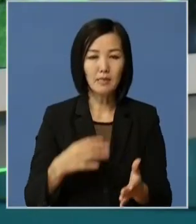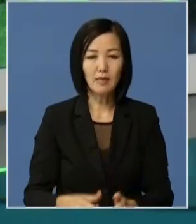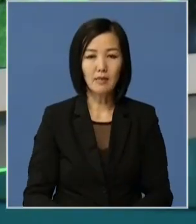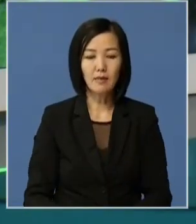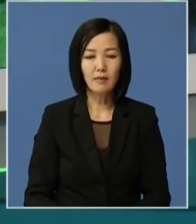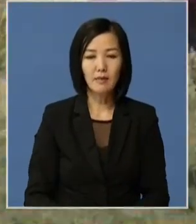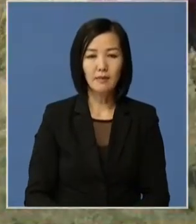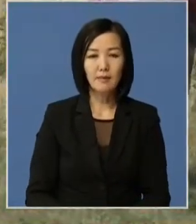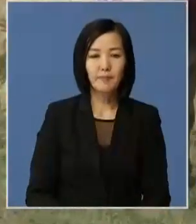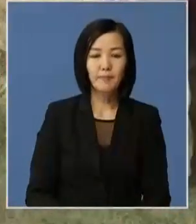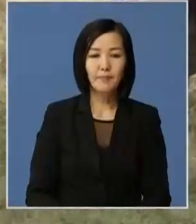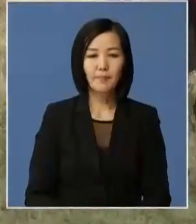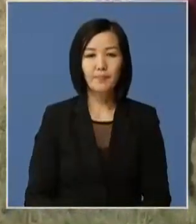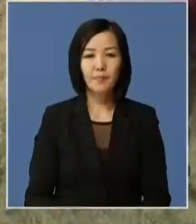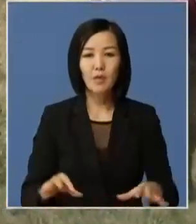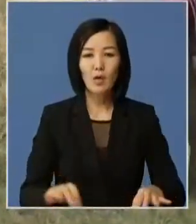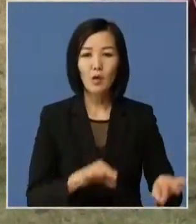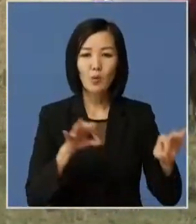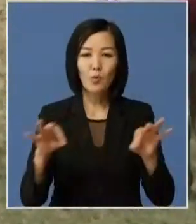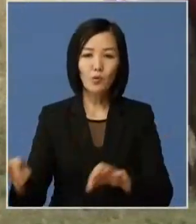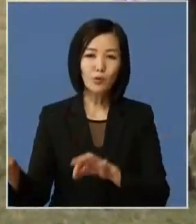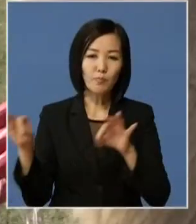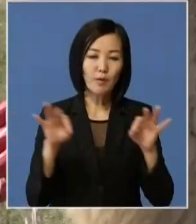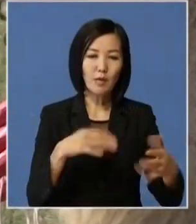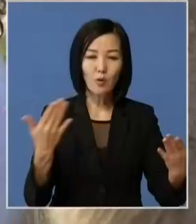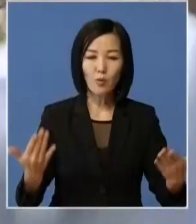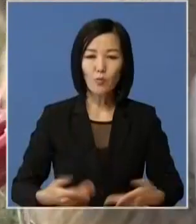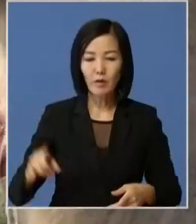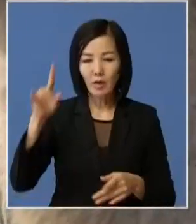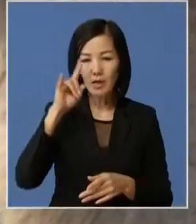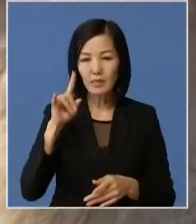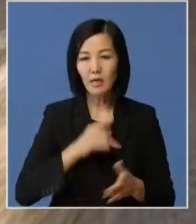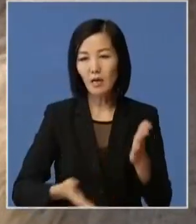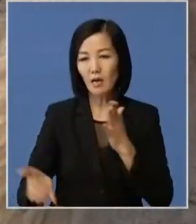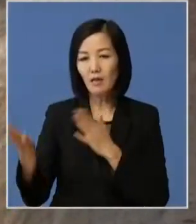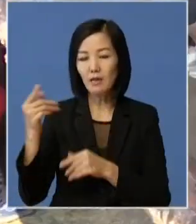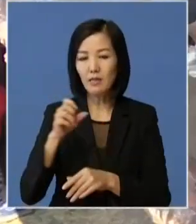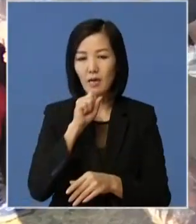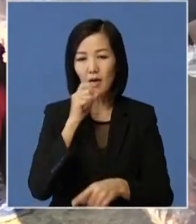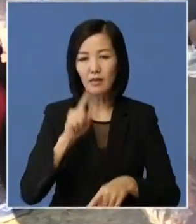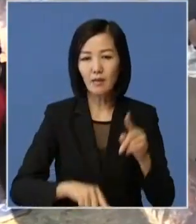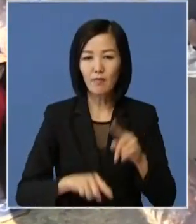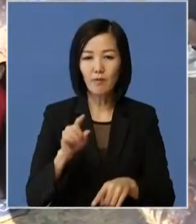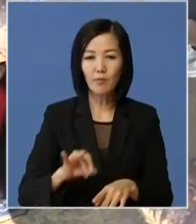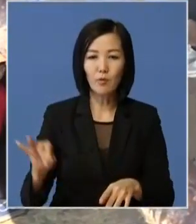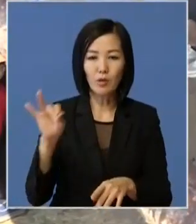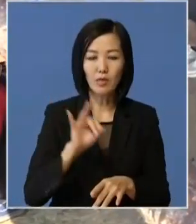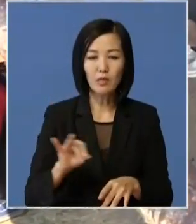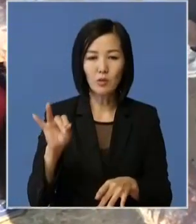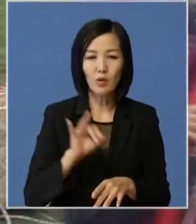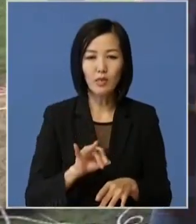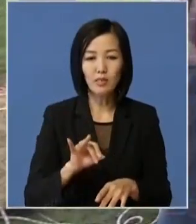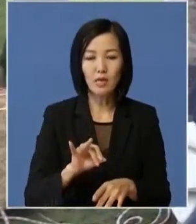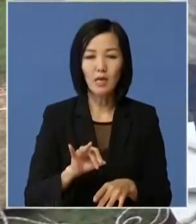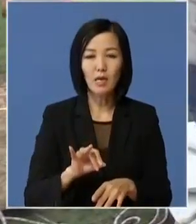таныстырылады. Көшпелі өмір қазақ этнографиясының негізі. Ата-бабамыз ежелден жаз жайлау күз-күзеуде